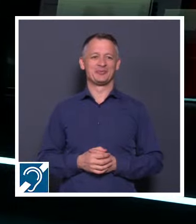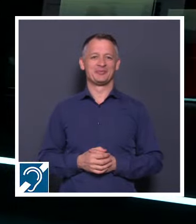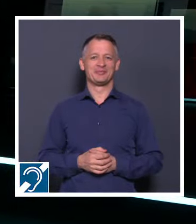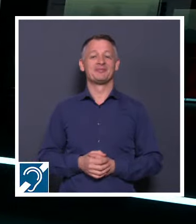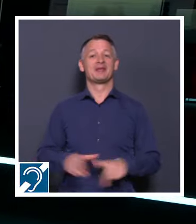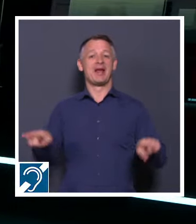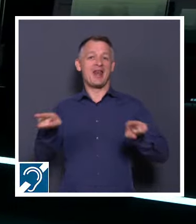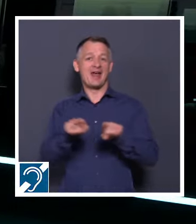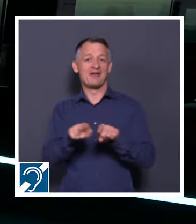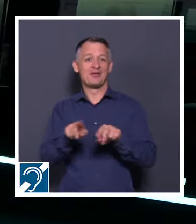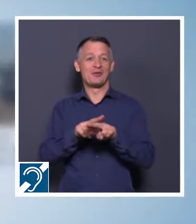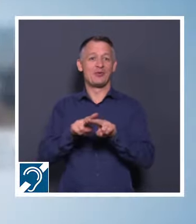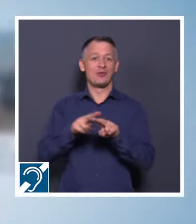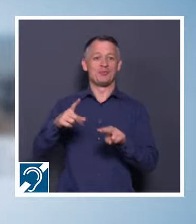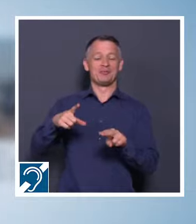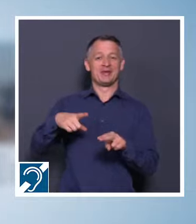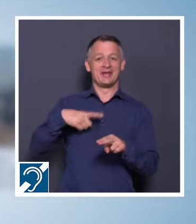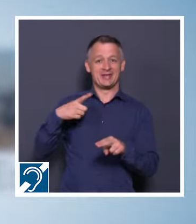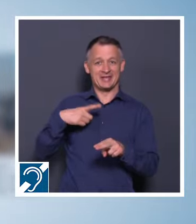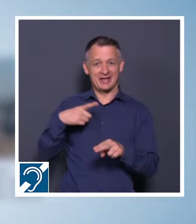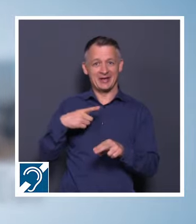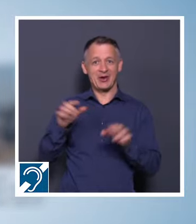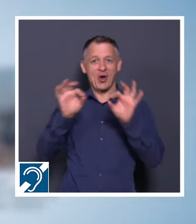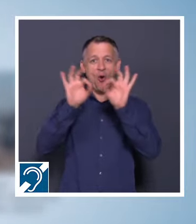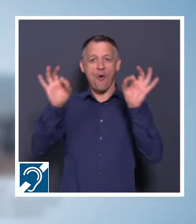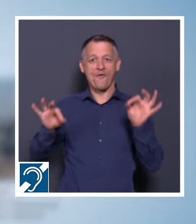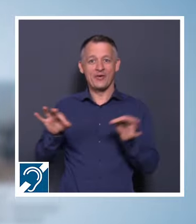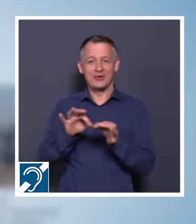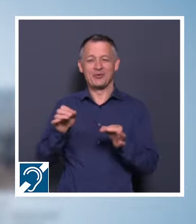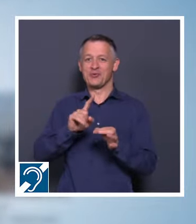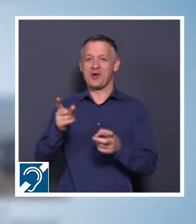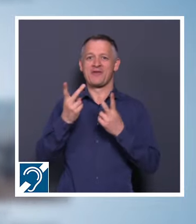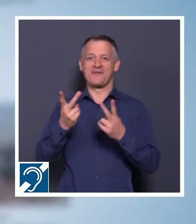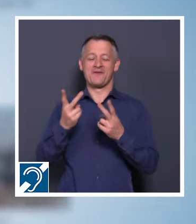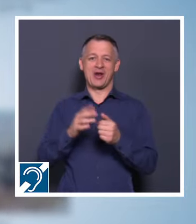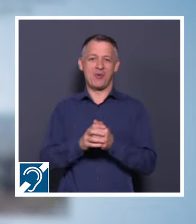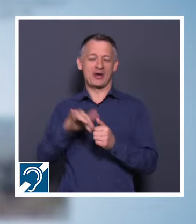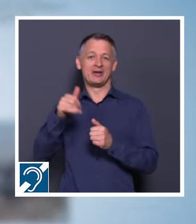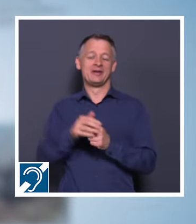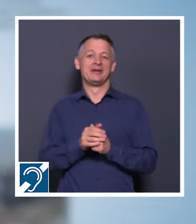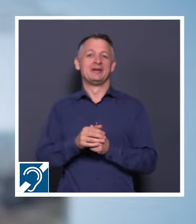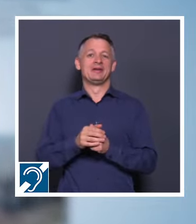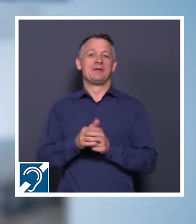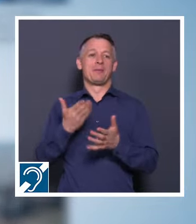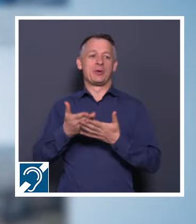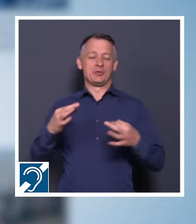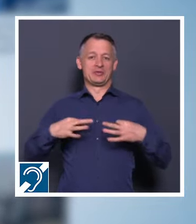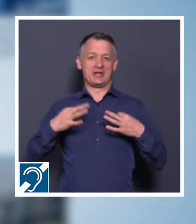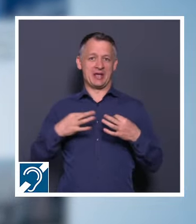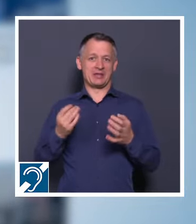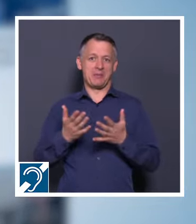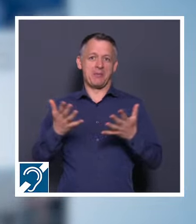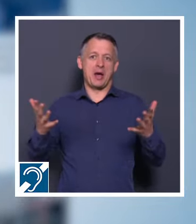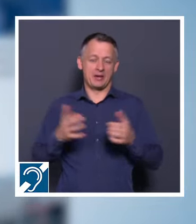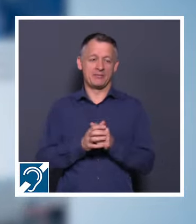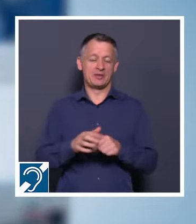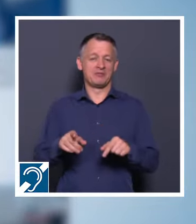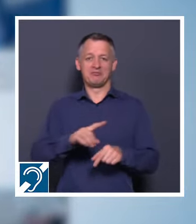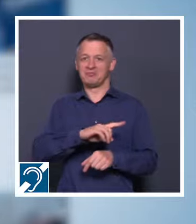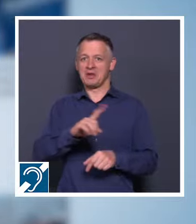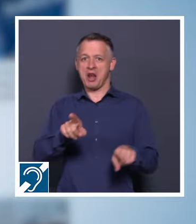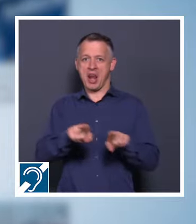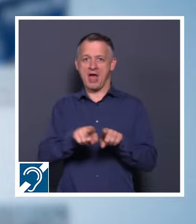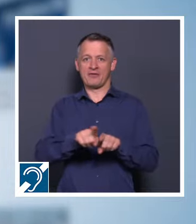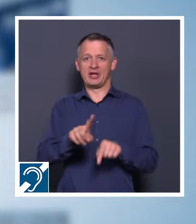La fel precum covrigul, care nu are valoare nutrițională foarte mare, cred că nici AI-ul în momentul ăsta, din punct de